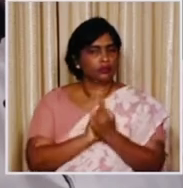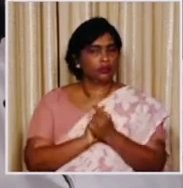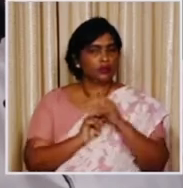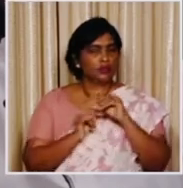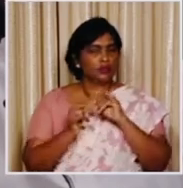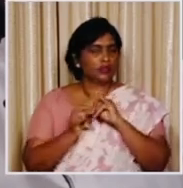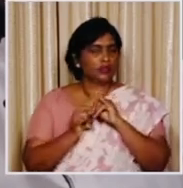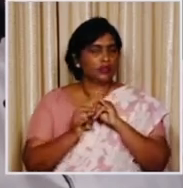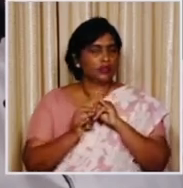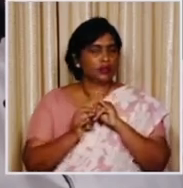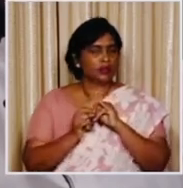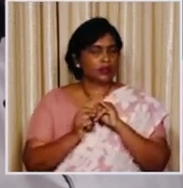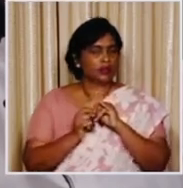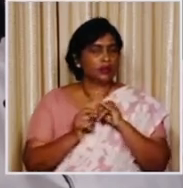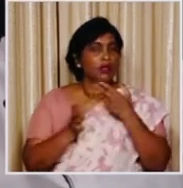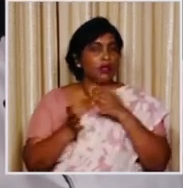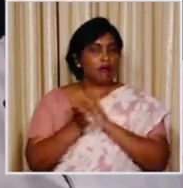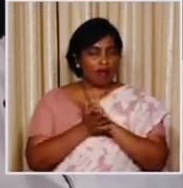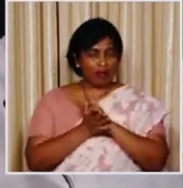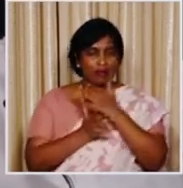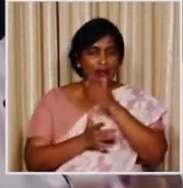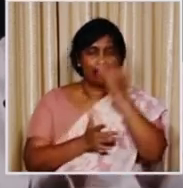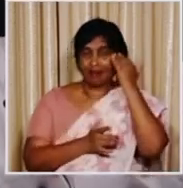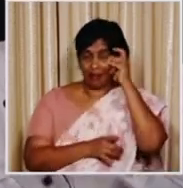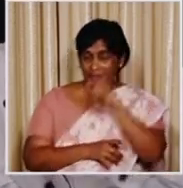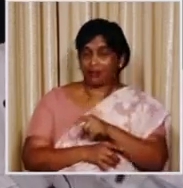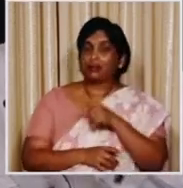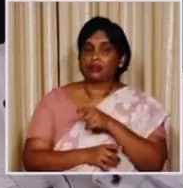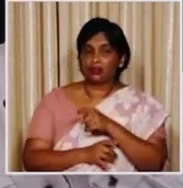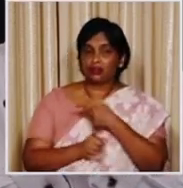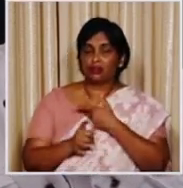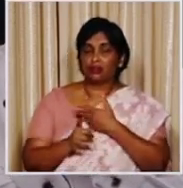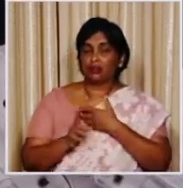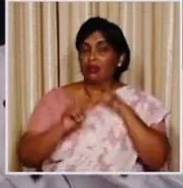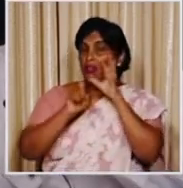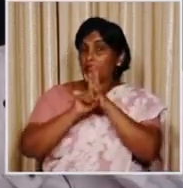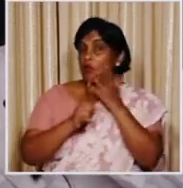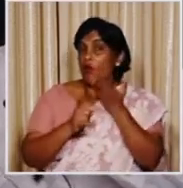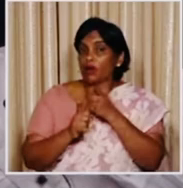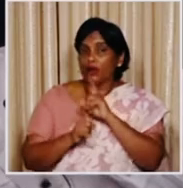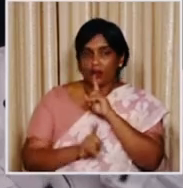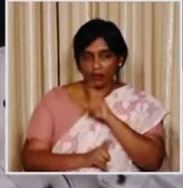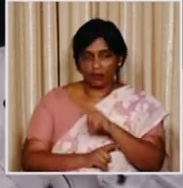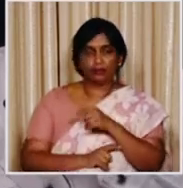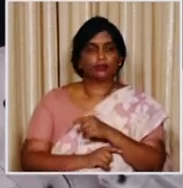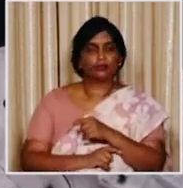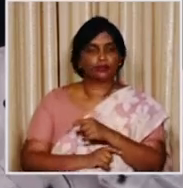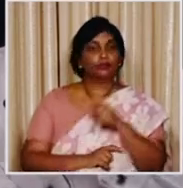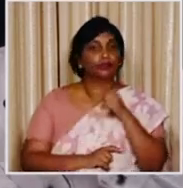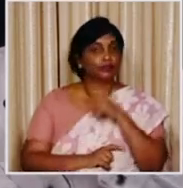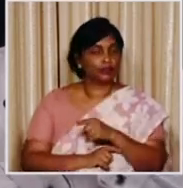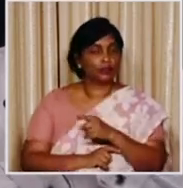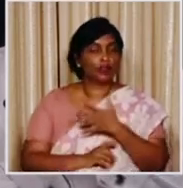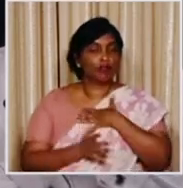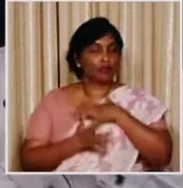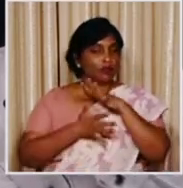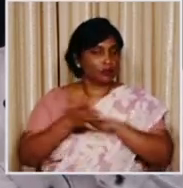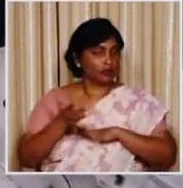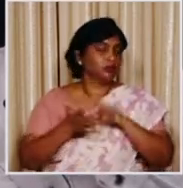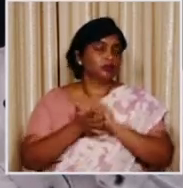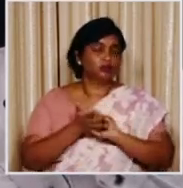ශාරාජස් මේ හාදියා කියන තැනැත්තිය ප්‍රොඩියුස් කරේ කියන එක පිළිබඳව එතුමියගේ කට උත්තර ගත්ත